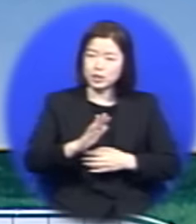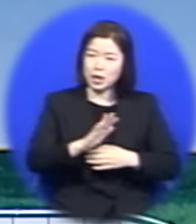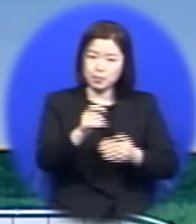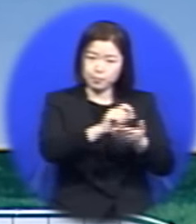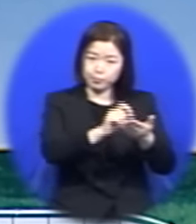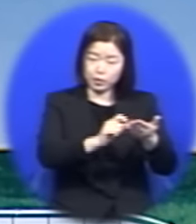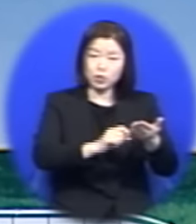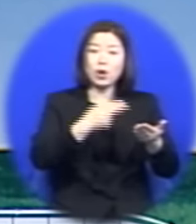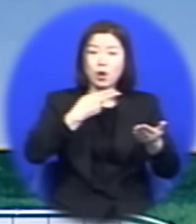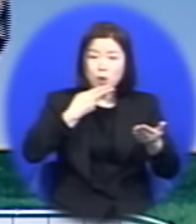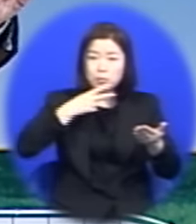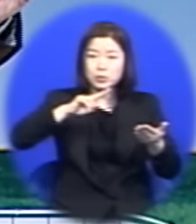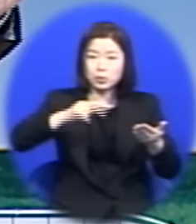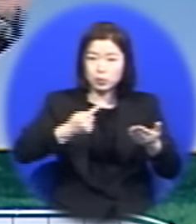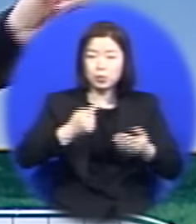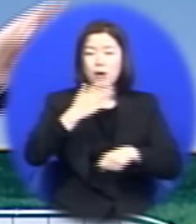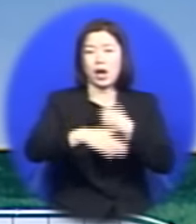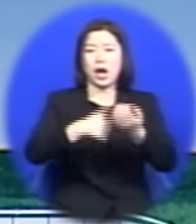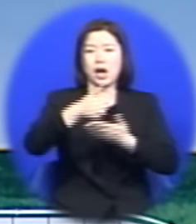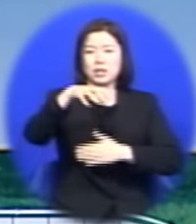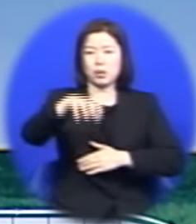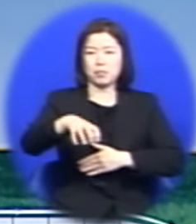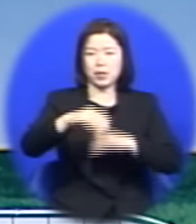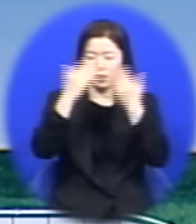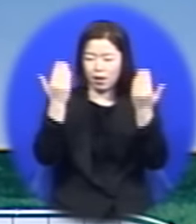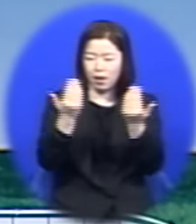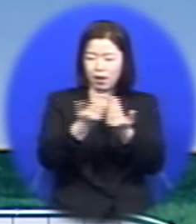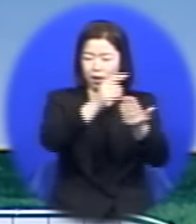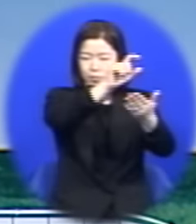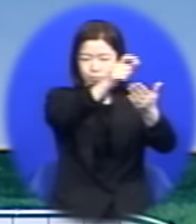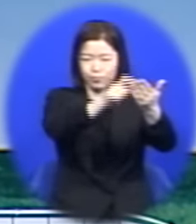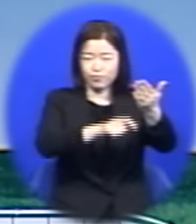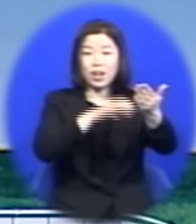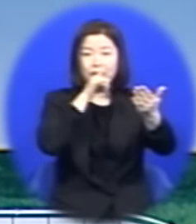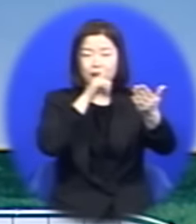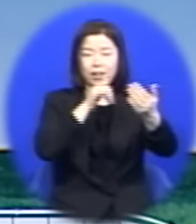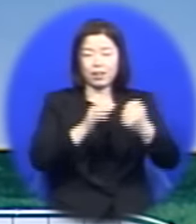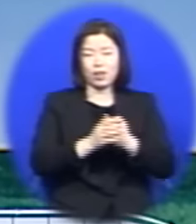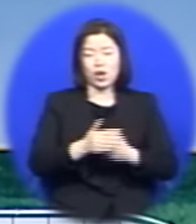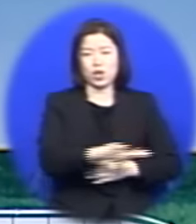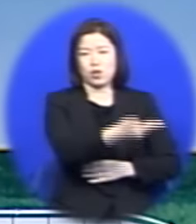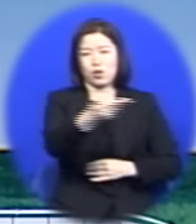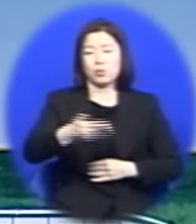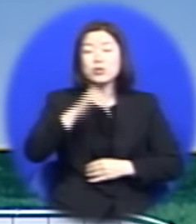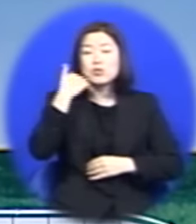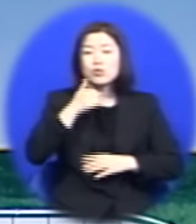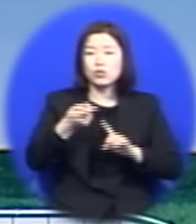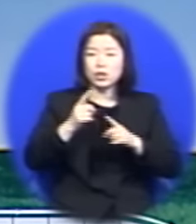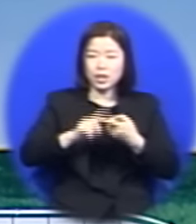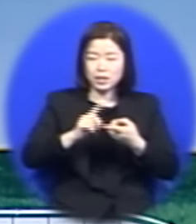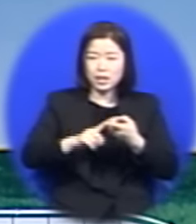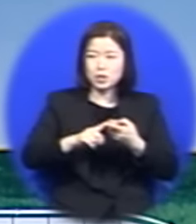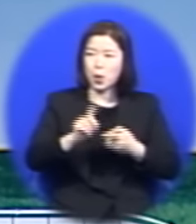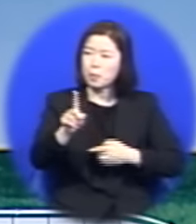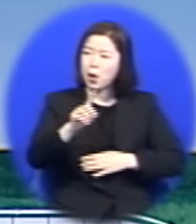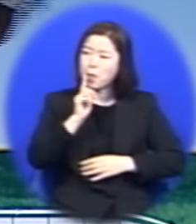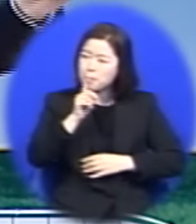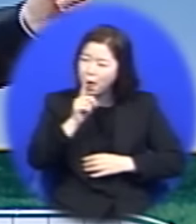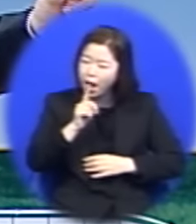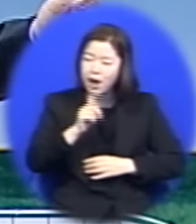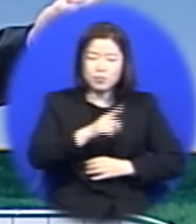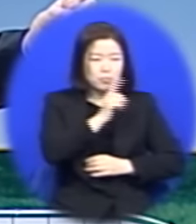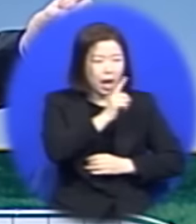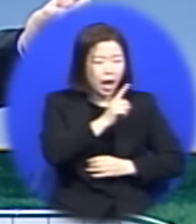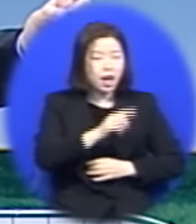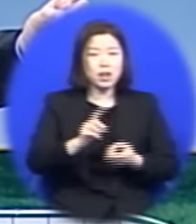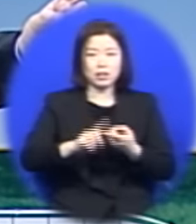기록은 안 해도 하나님 앞에 다 기록되어 있습니다. 여러분이 누군가에 대해서 뭐라고 하고 뭐라고 했던 내용이 다